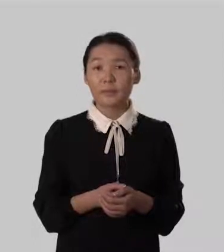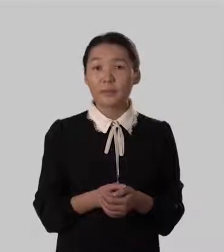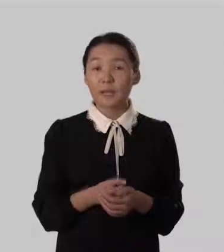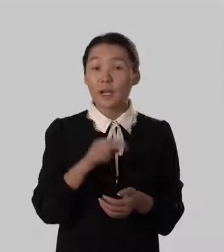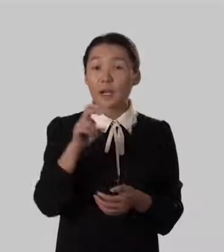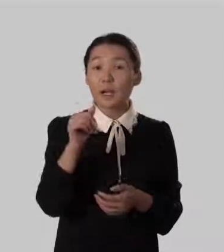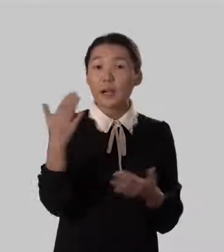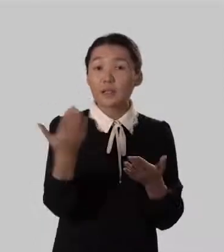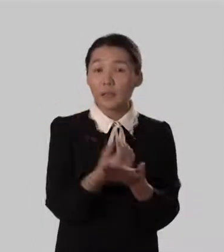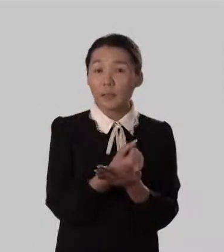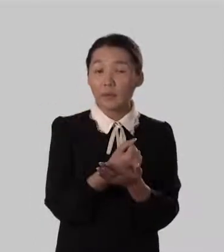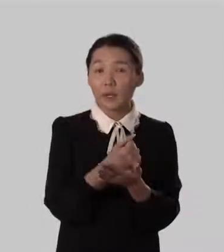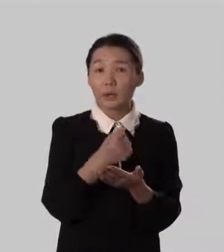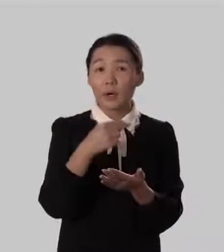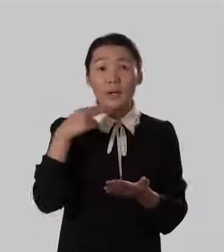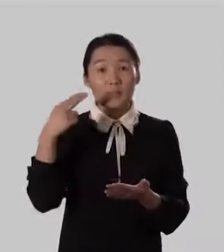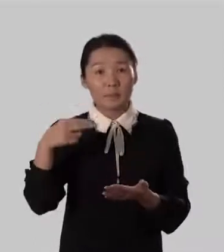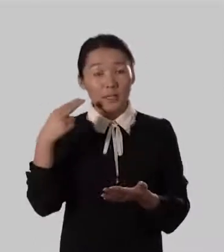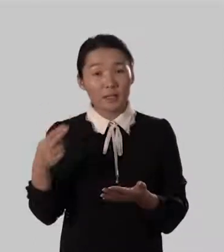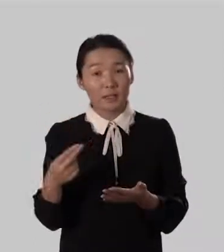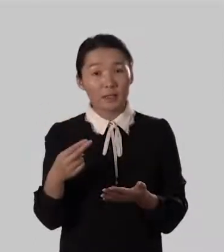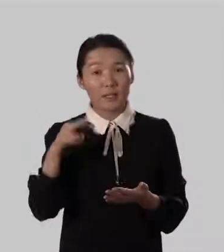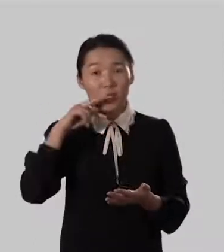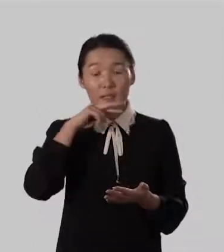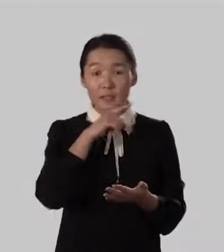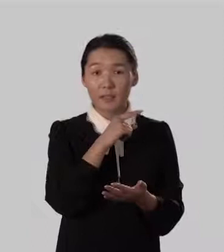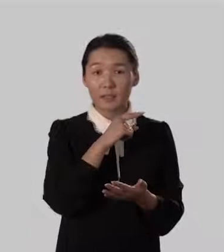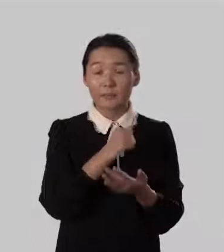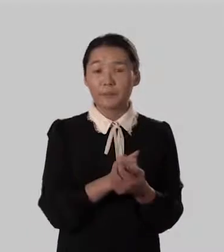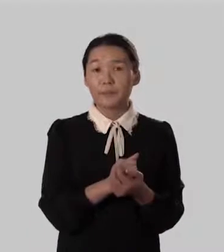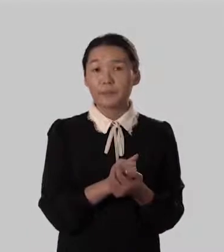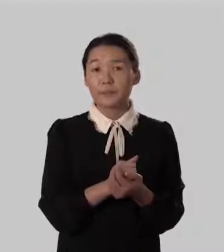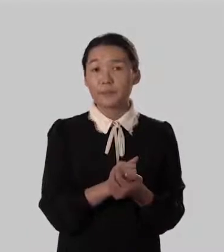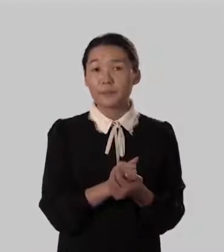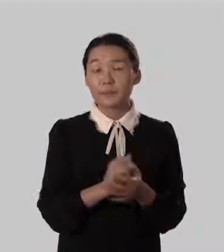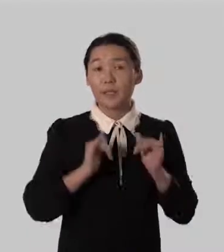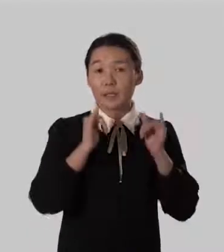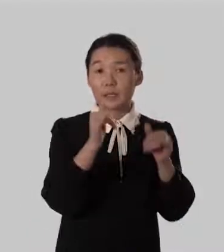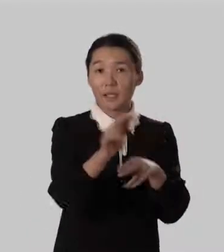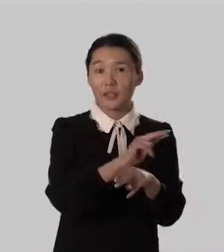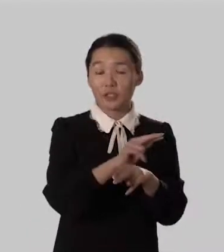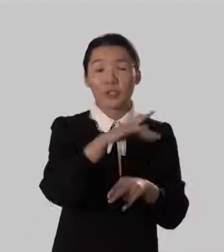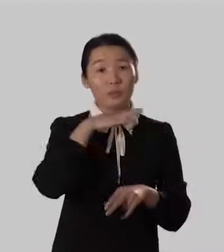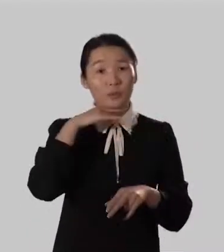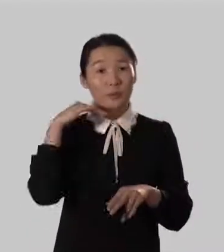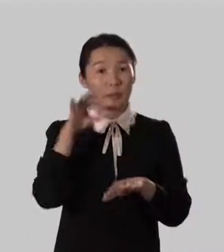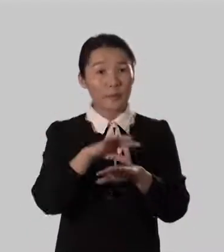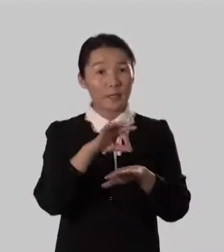том как добывает змеиный яд средства для лечения многих болезней